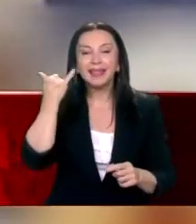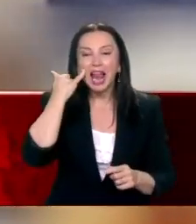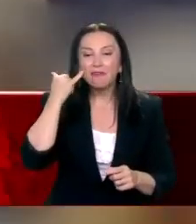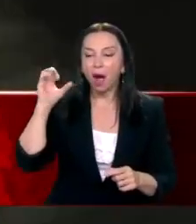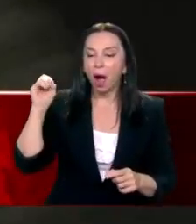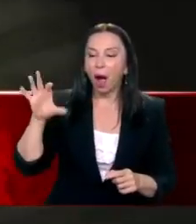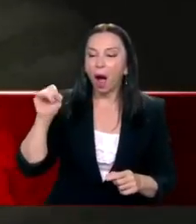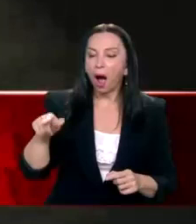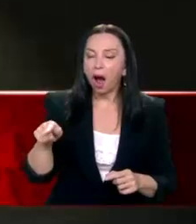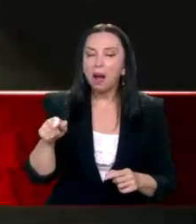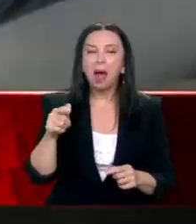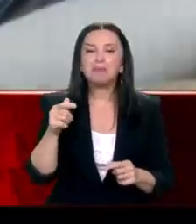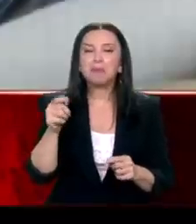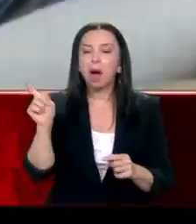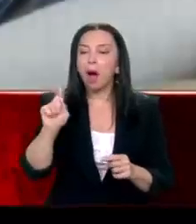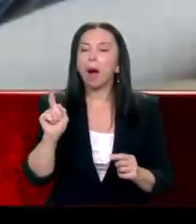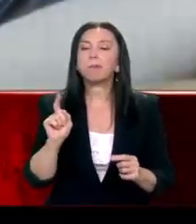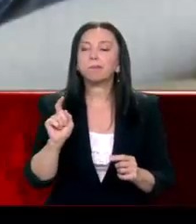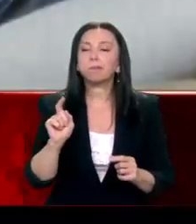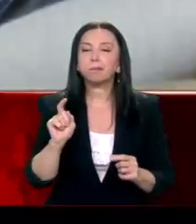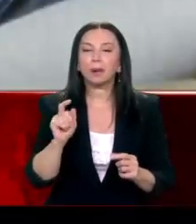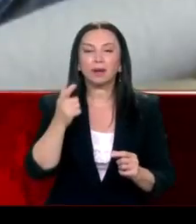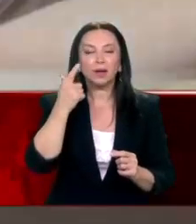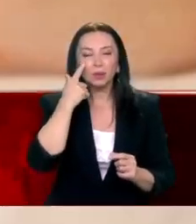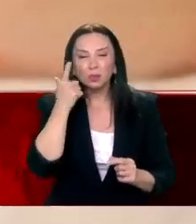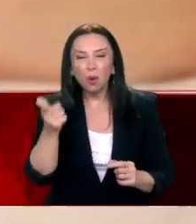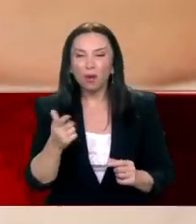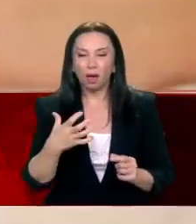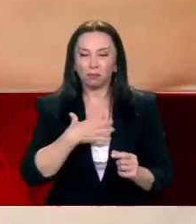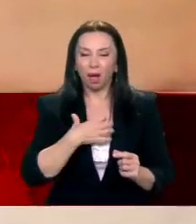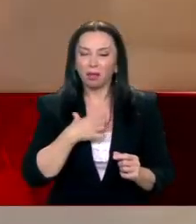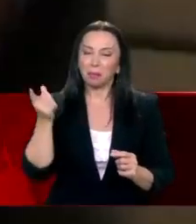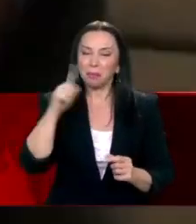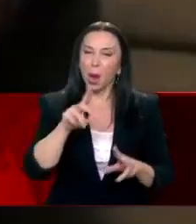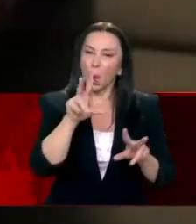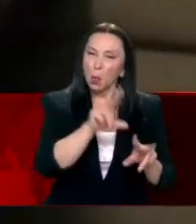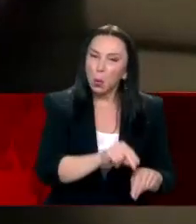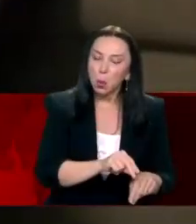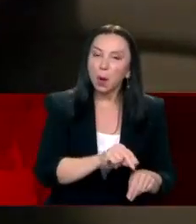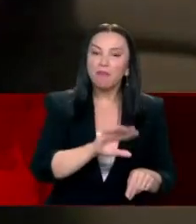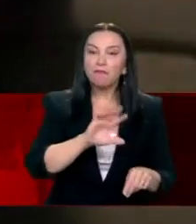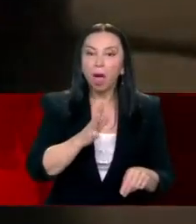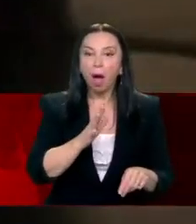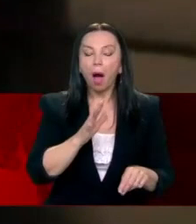uyanırsak uykuya dönmeli miyiz yoksa güne erken mi başlamalıyız?